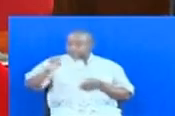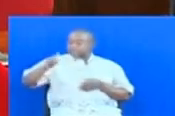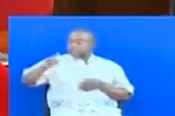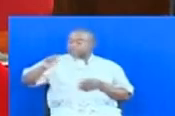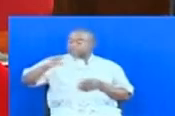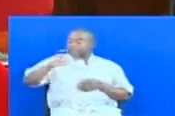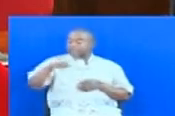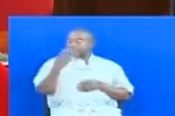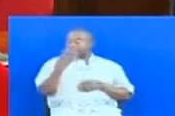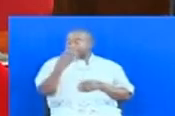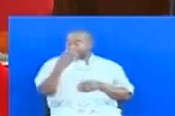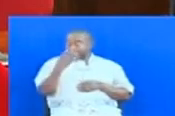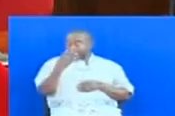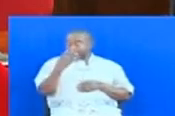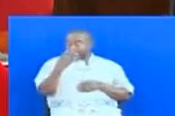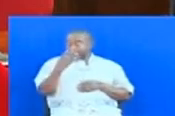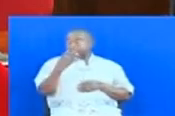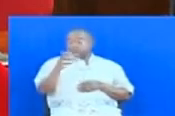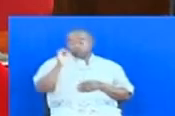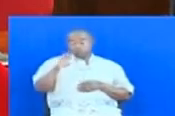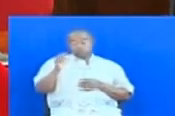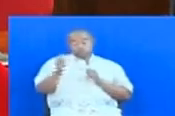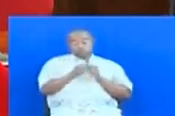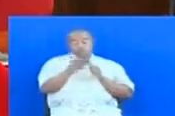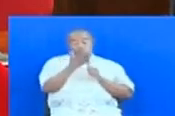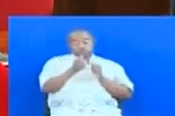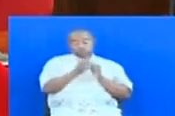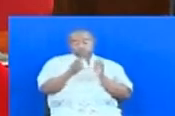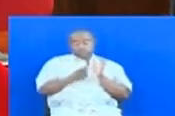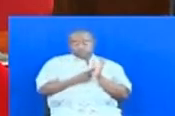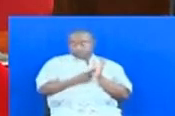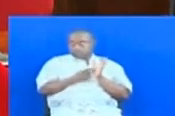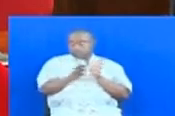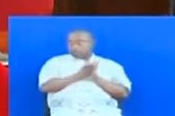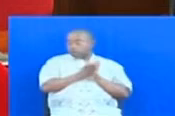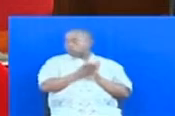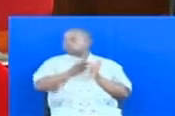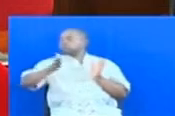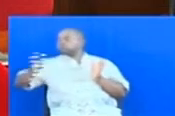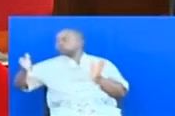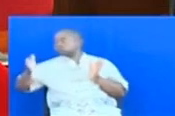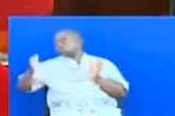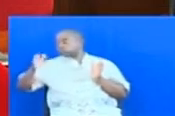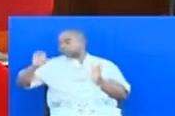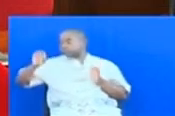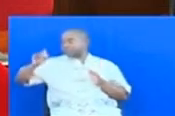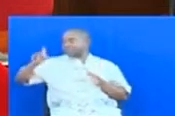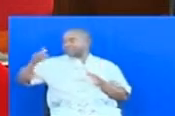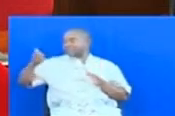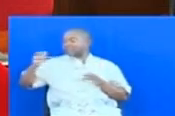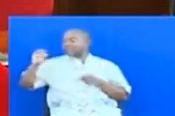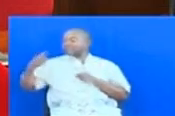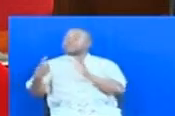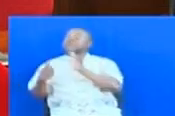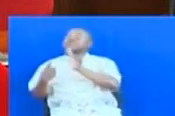461,326 za mwaka 2015-16 mpaka kufikia hekta